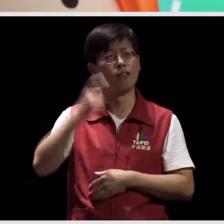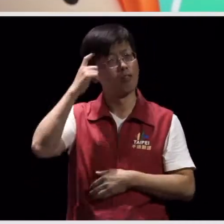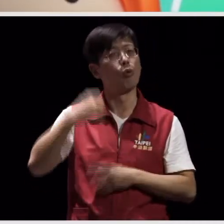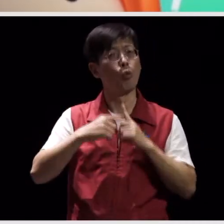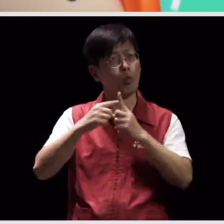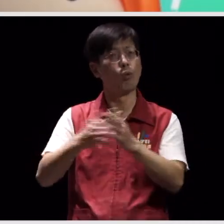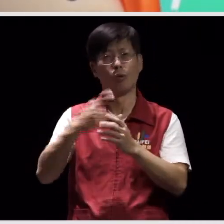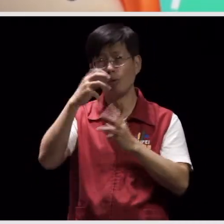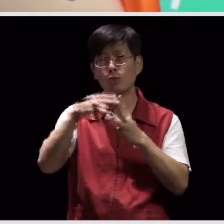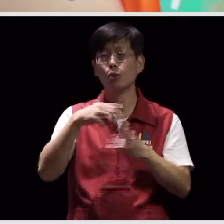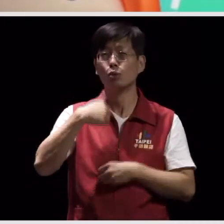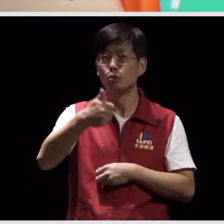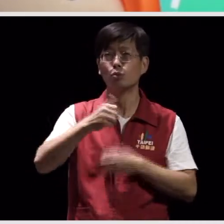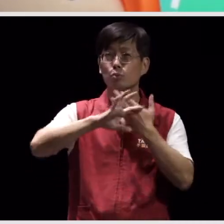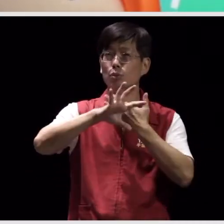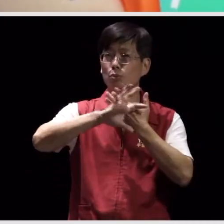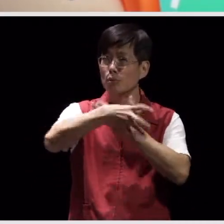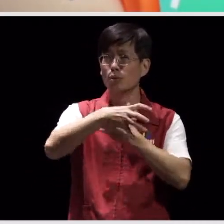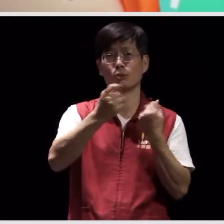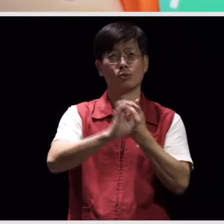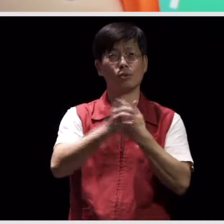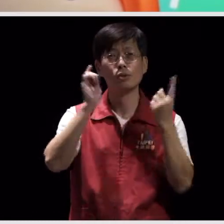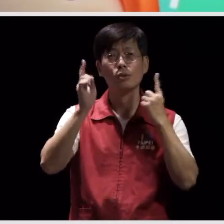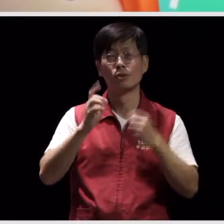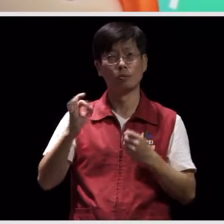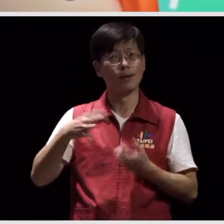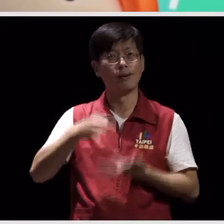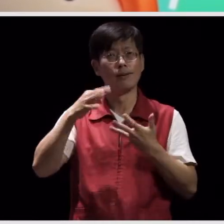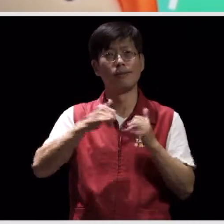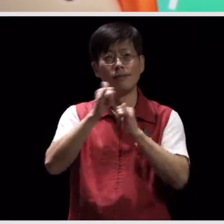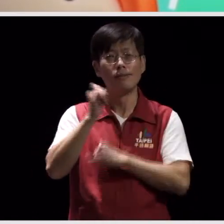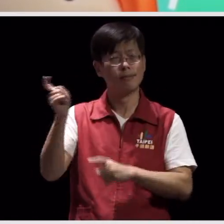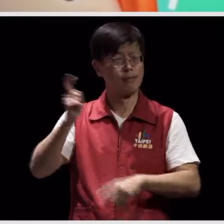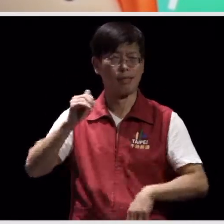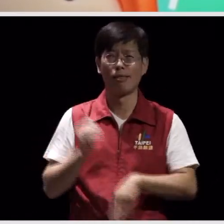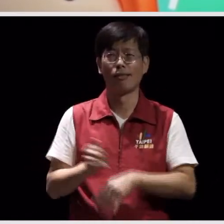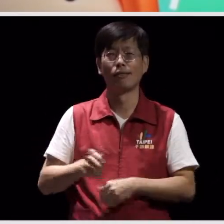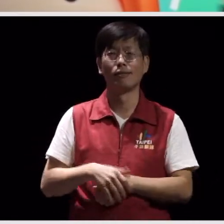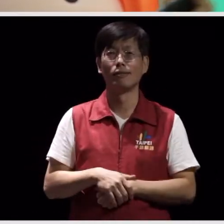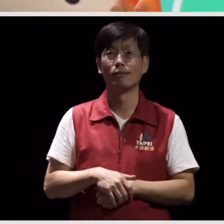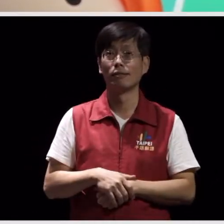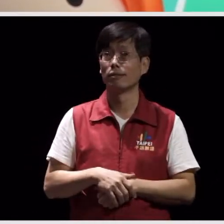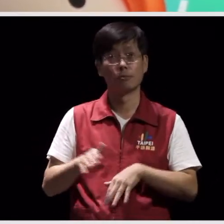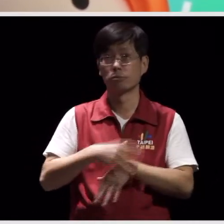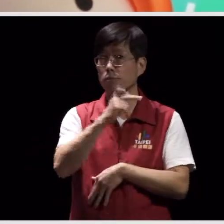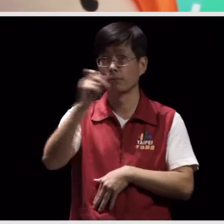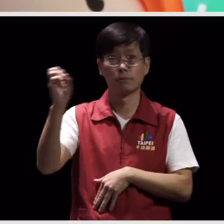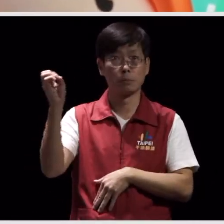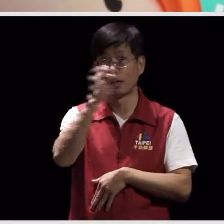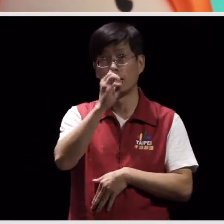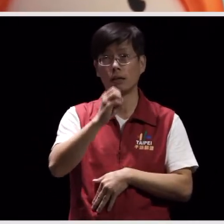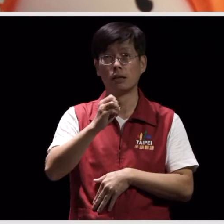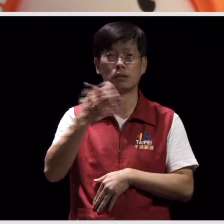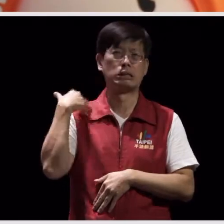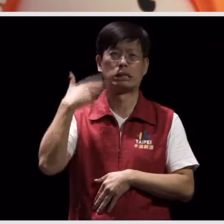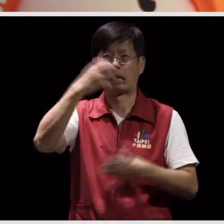来了欧洲，那干脆去欧洲其他国家好了。为什么要介绍他的故事呢？他真的是很厉害很厉害，他一句外语都不会讲，他就是那种老